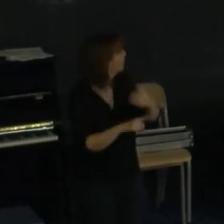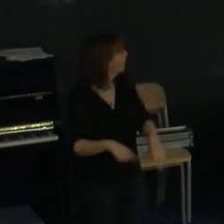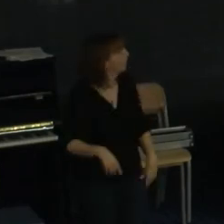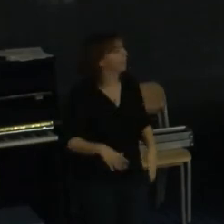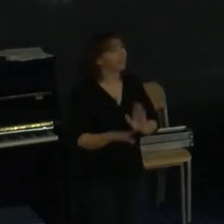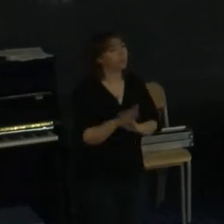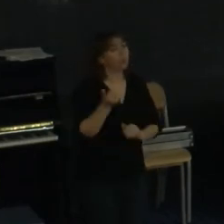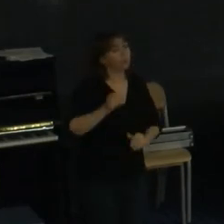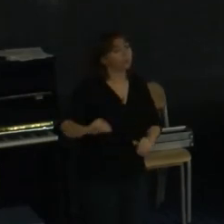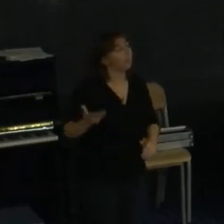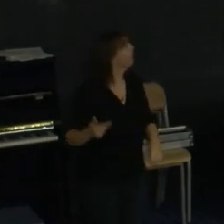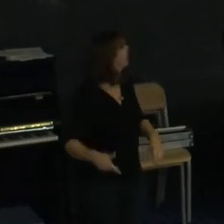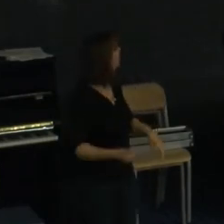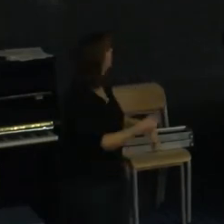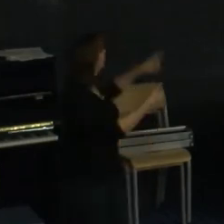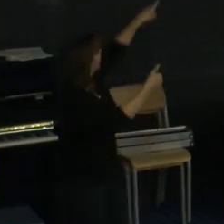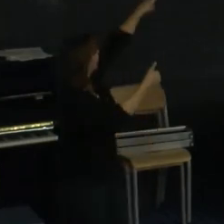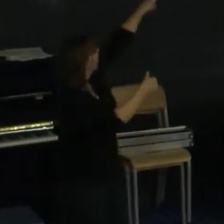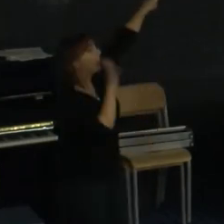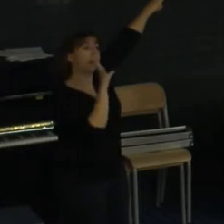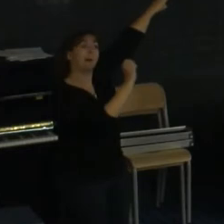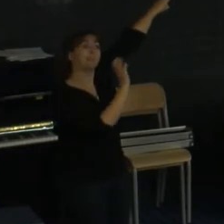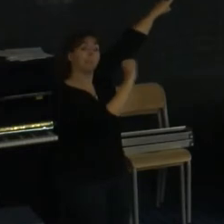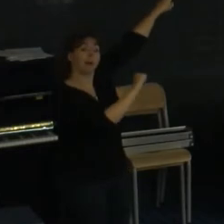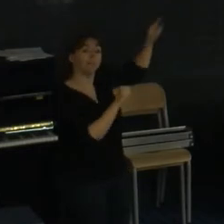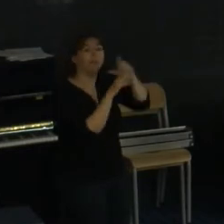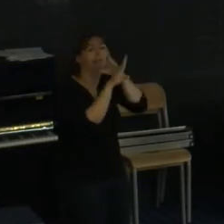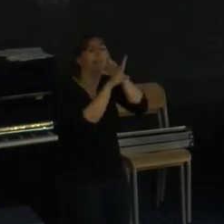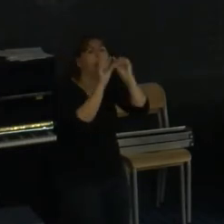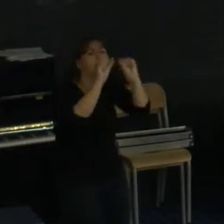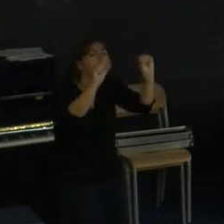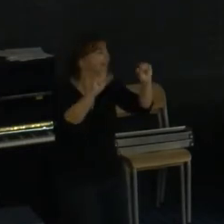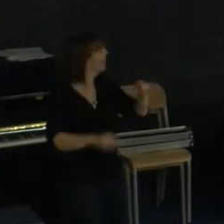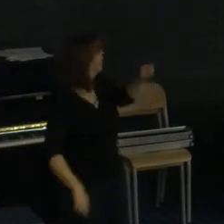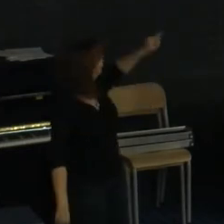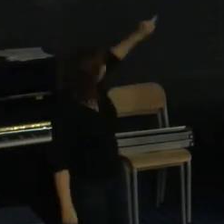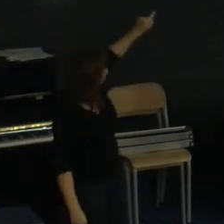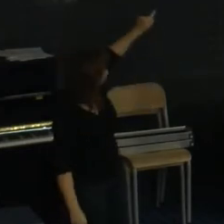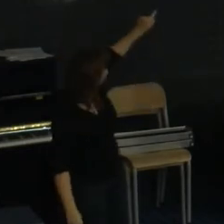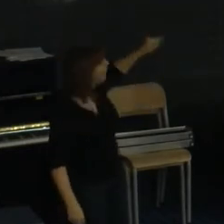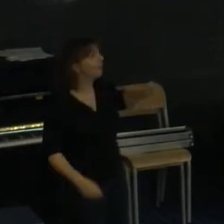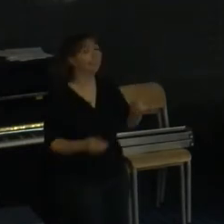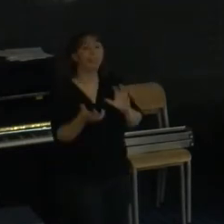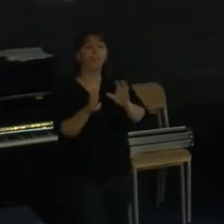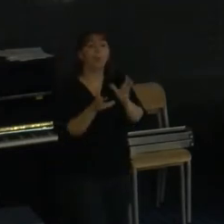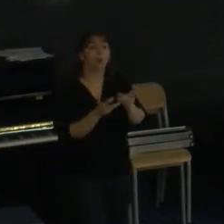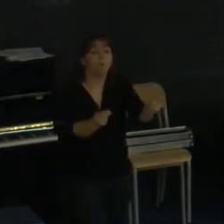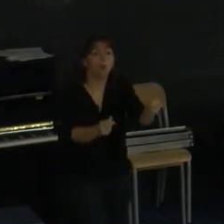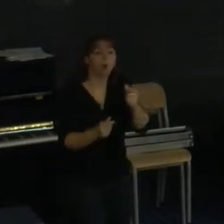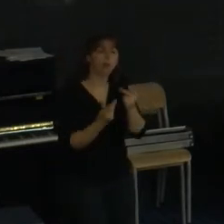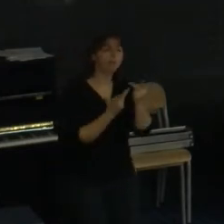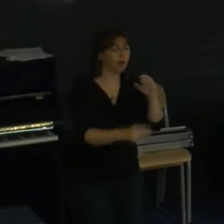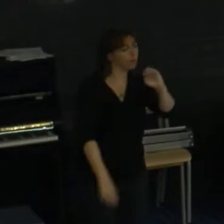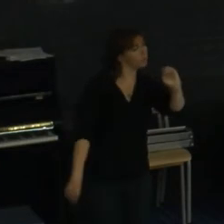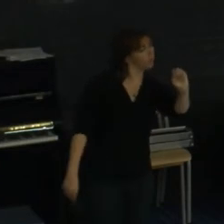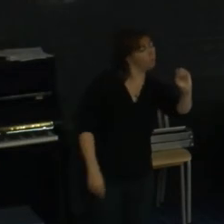donc c'est plus simple. Là, il est là, le petit print. Il se cache. Mais quand on regarde, en fait, on débug, oui, on a des valeurs. On a des valeurs zéro, ça ne nous